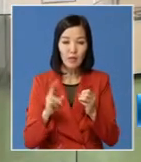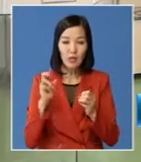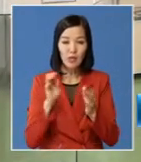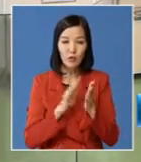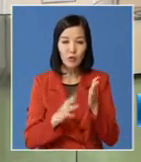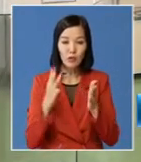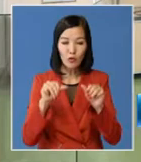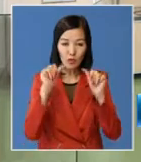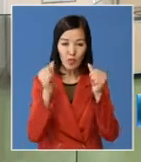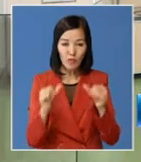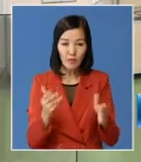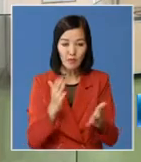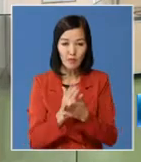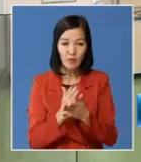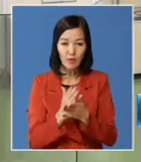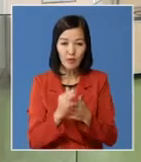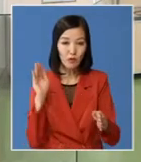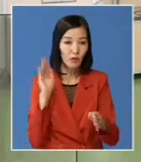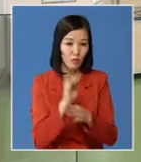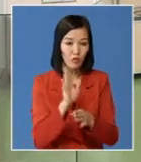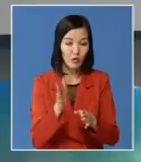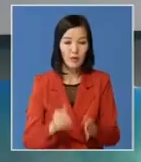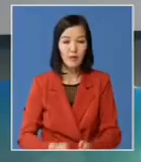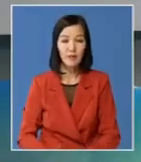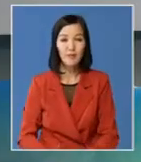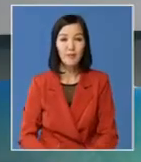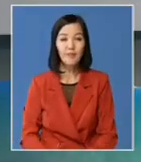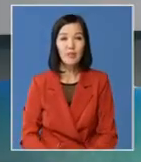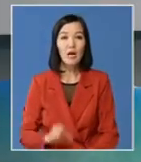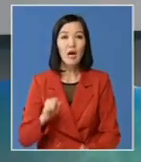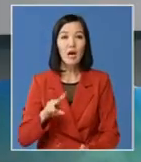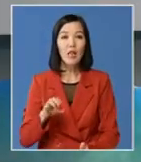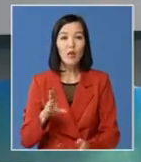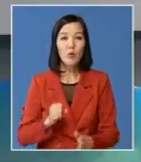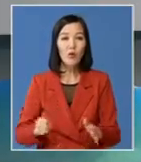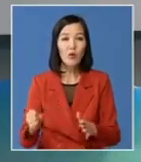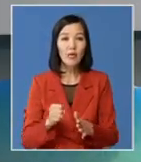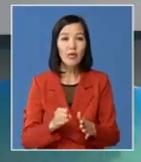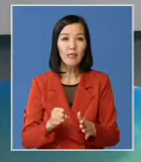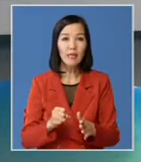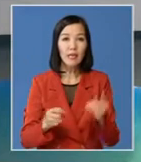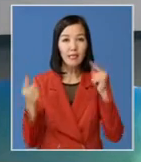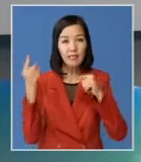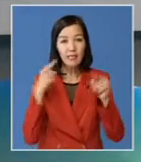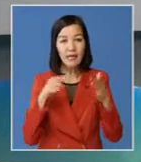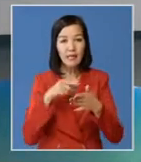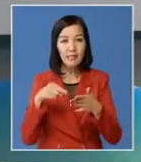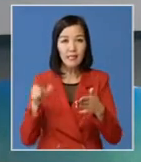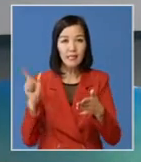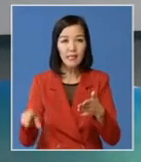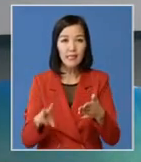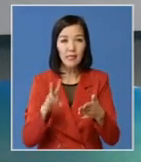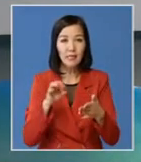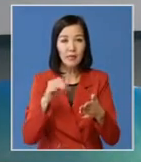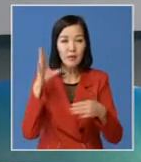экспонат бар. Бұл экспонаттар соның қорды толып тұрады. Ала Алакөл ауданында ақын әрі сазгер Жангелді Немеребайдың